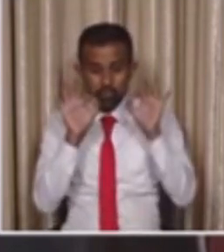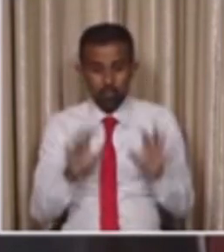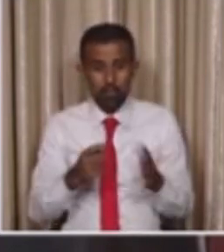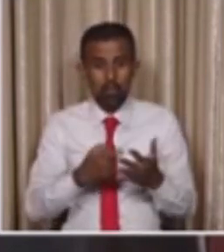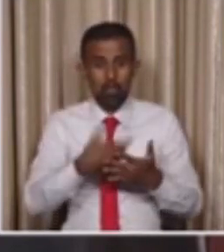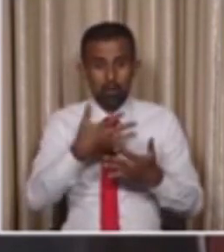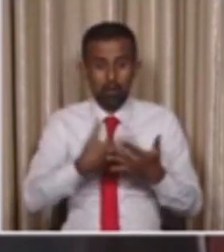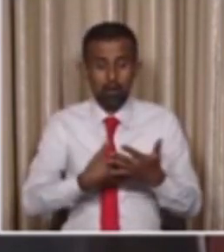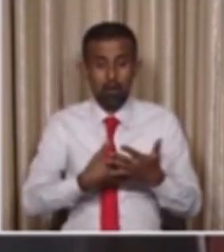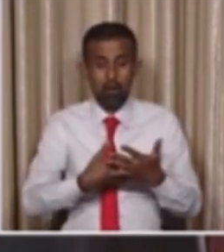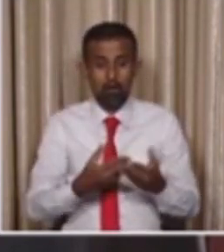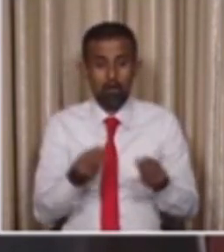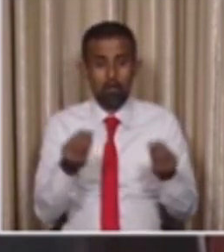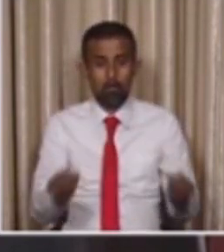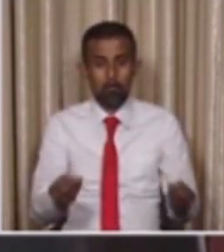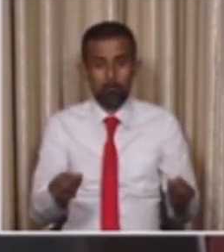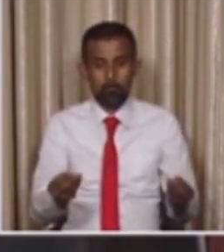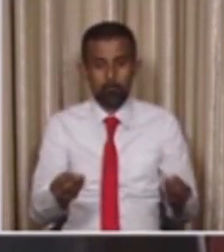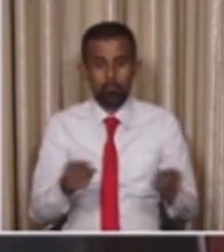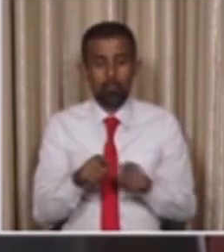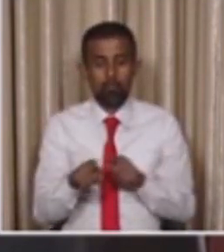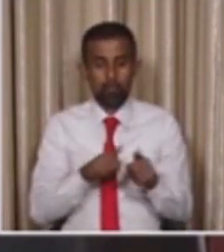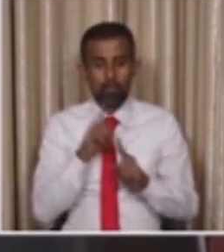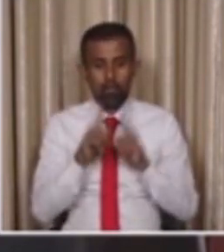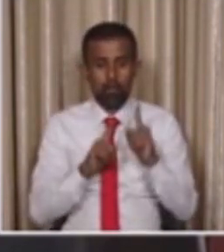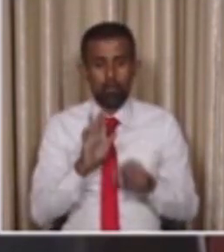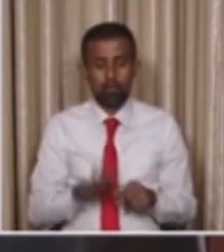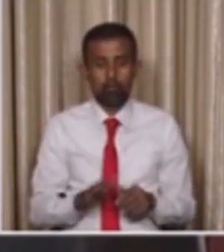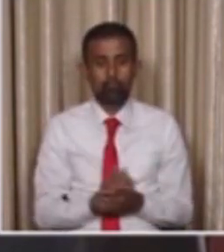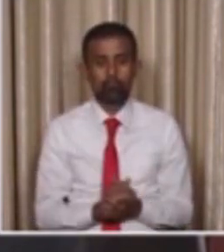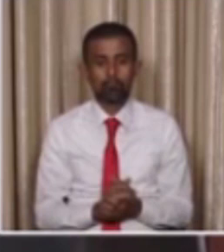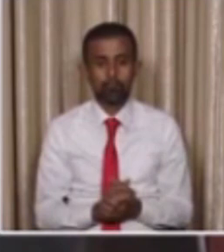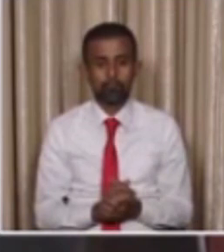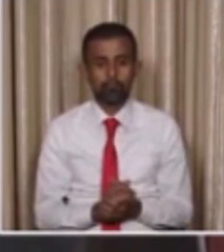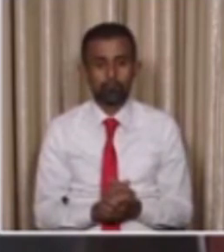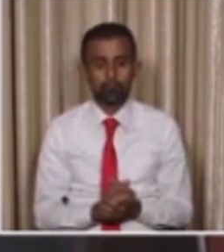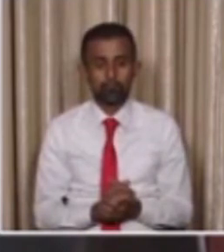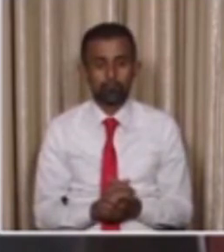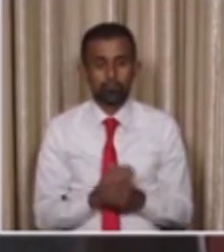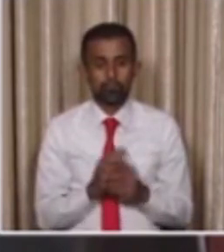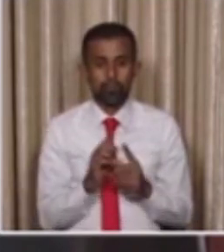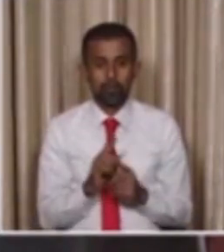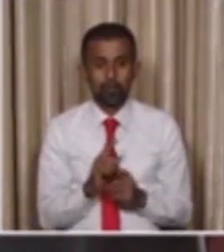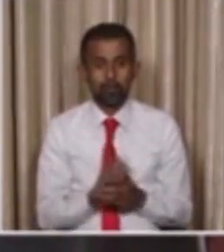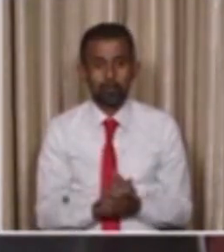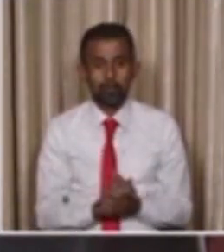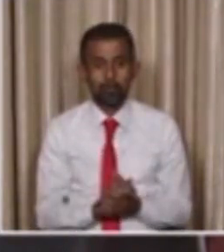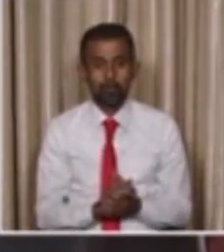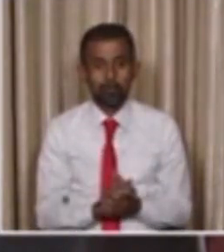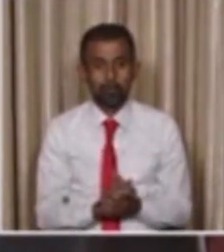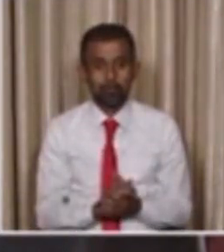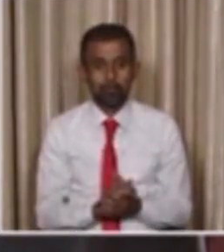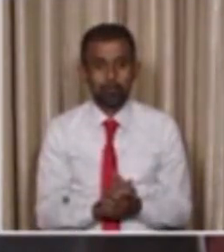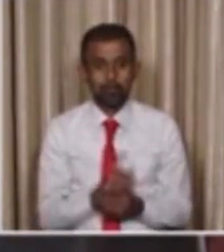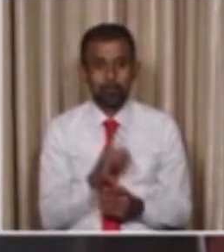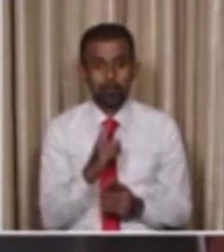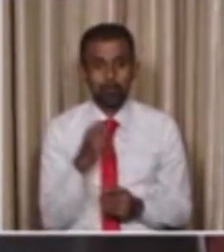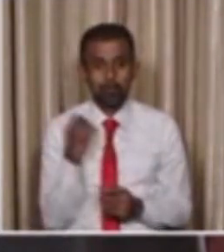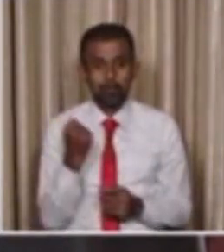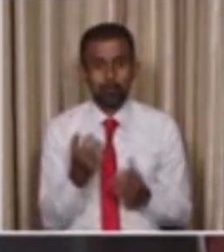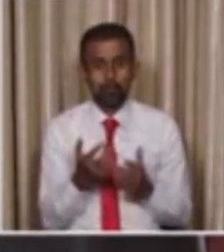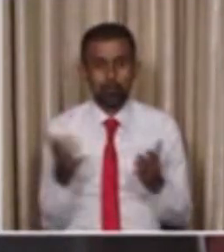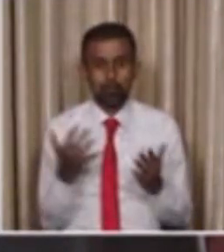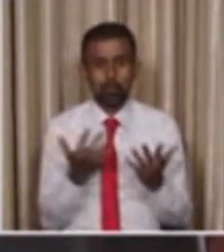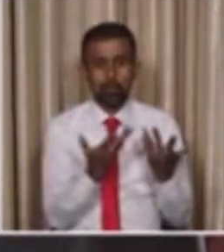වෙනවා. ඒ නිසා අපි එහෙම කතා කළ යුතුයි. ඒ වගේම අපි ඒ කතාව ගැන කතා කරොත් එතුමා කළ කතාවෙන් වැඩි ප්‍රමාණයක